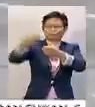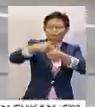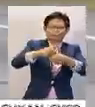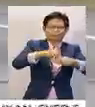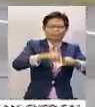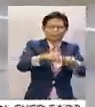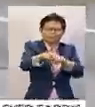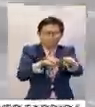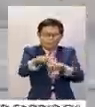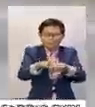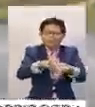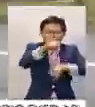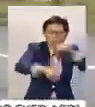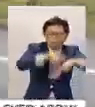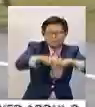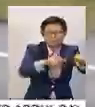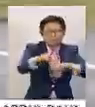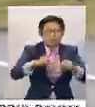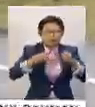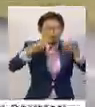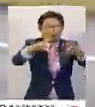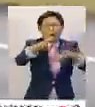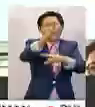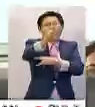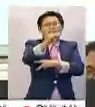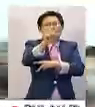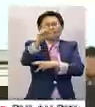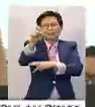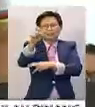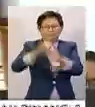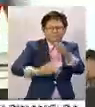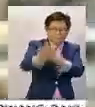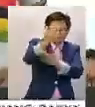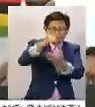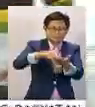perlumbaan berbasikal Max Ride di Lebuh Raya Maju Expressway pagi tadi.